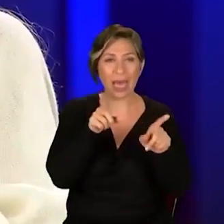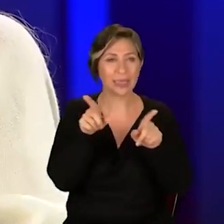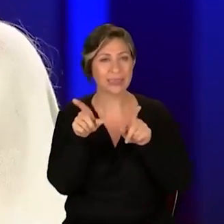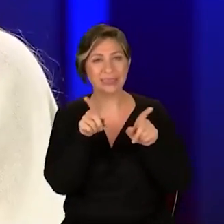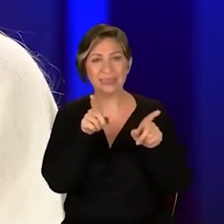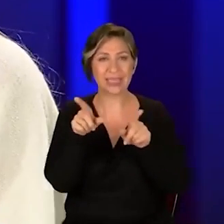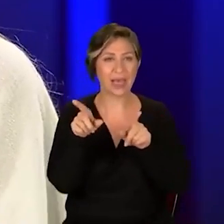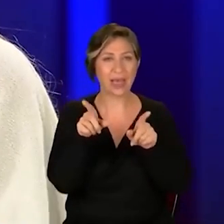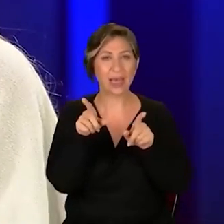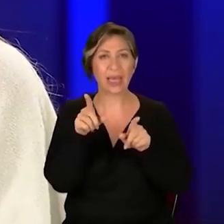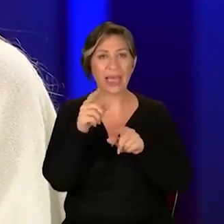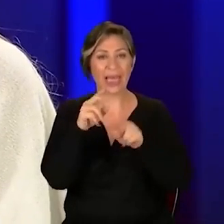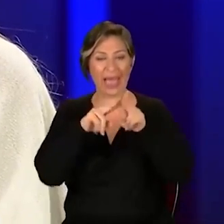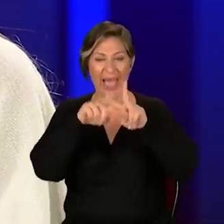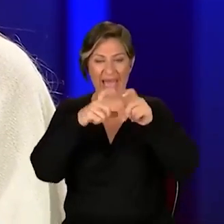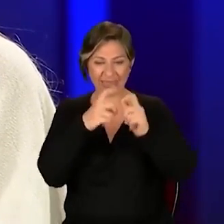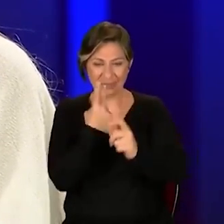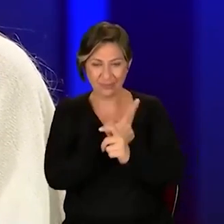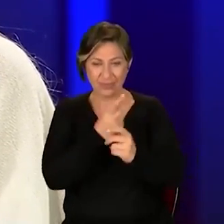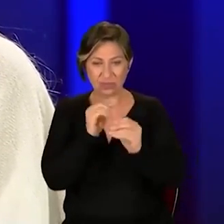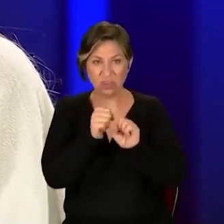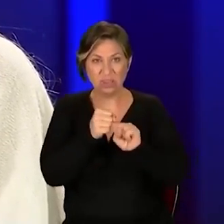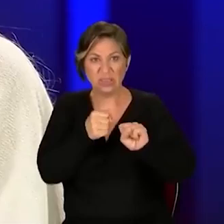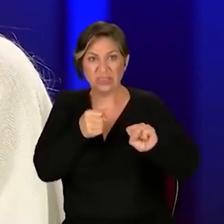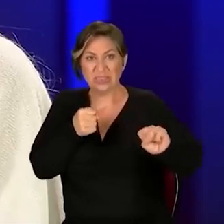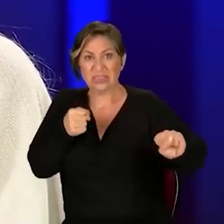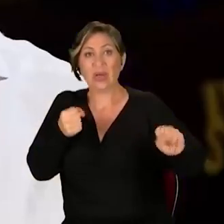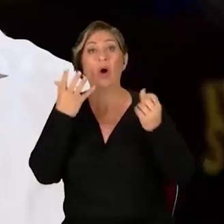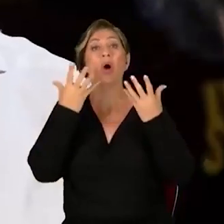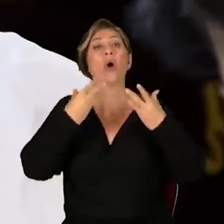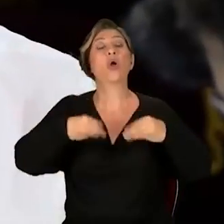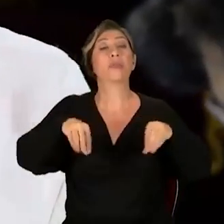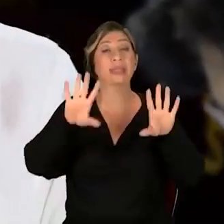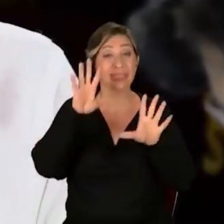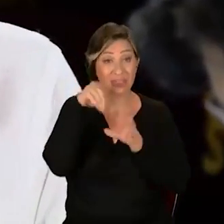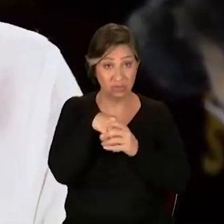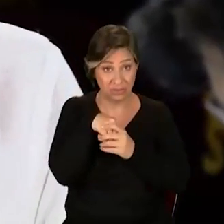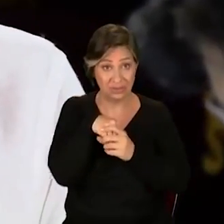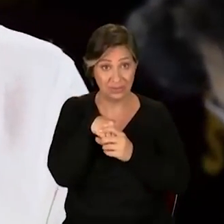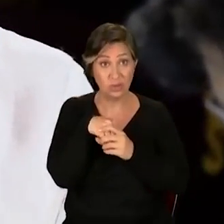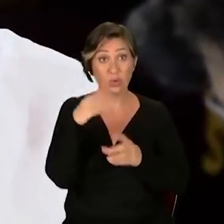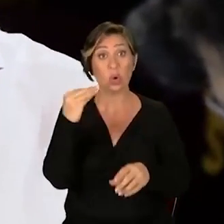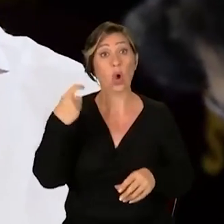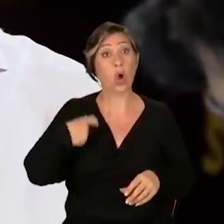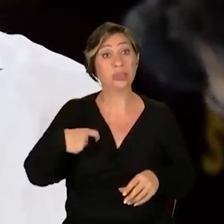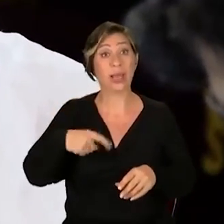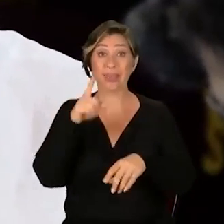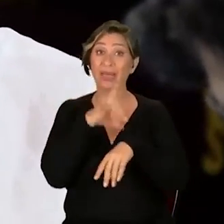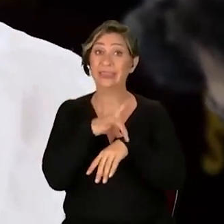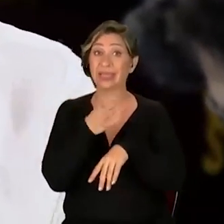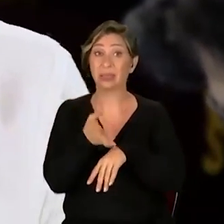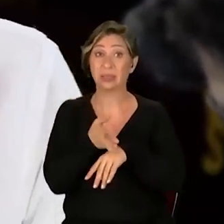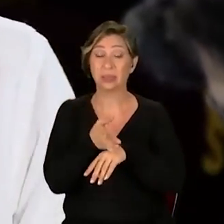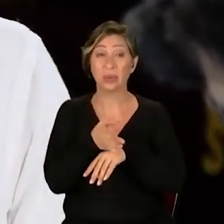süreçte kasların yeteri kadar gergin olamamasından kaynaklanan çok özel bir hastalık yani.